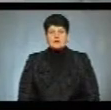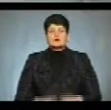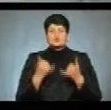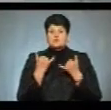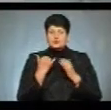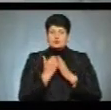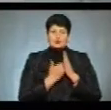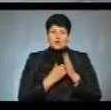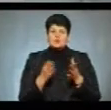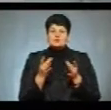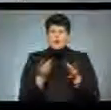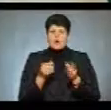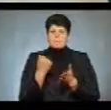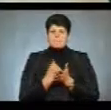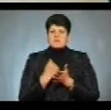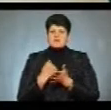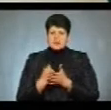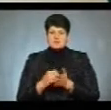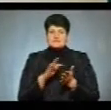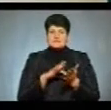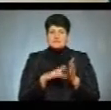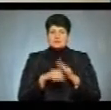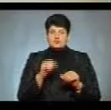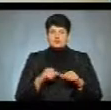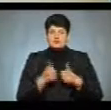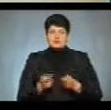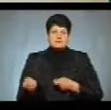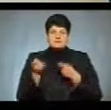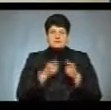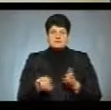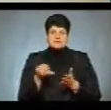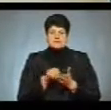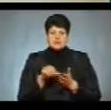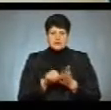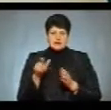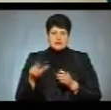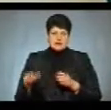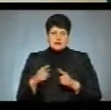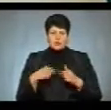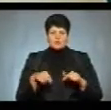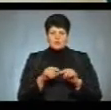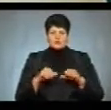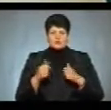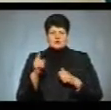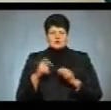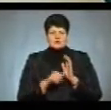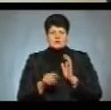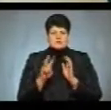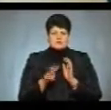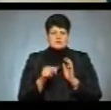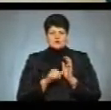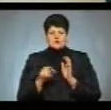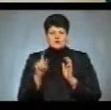Сьогодні протоколи із мокрими печатками до Центральної виборчої комісії відвезли представники окружних комісій номер 163,